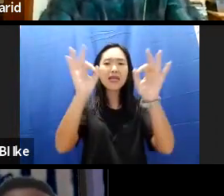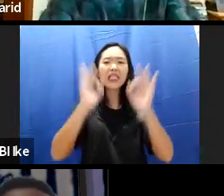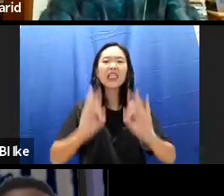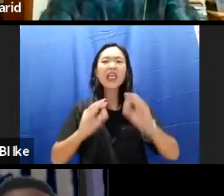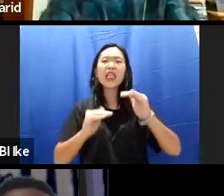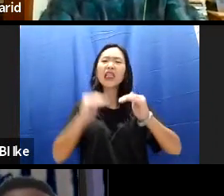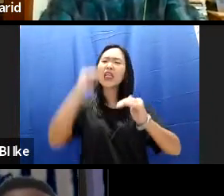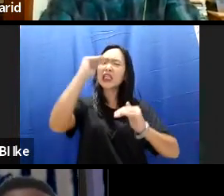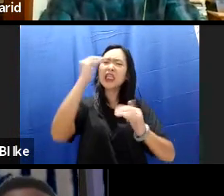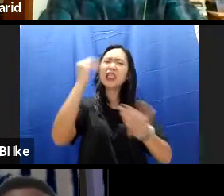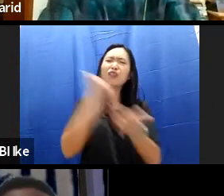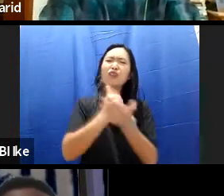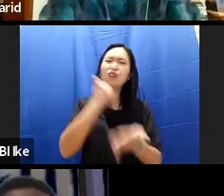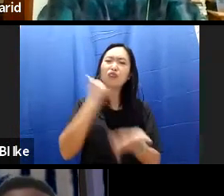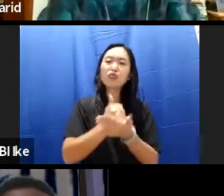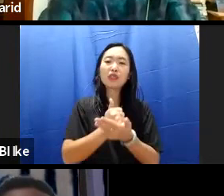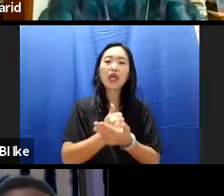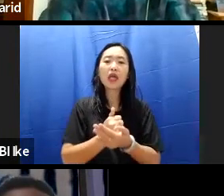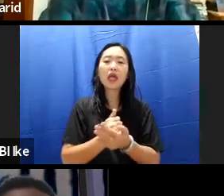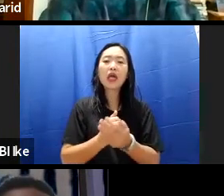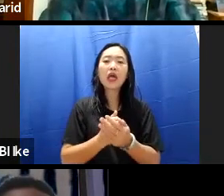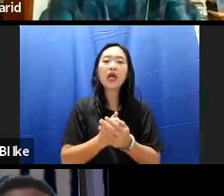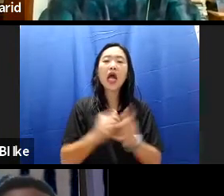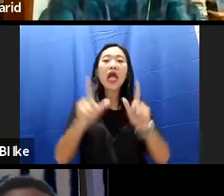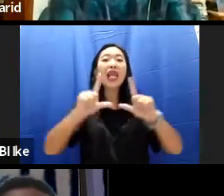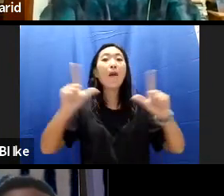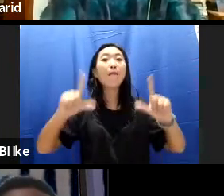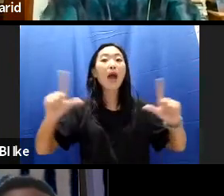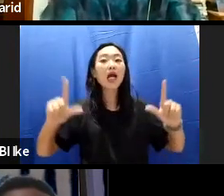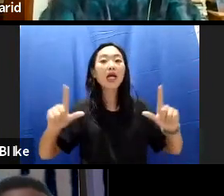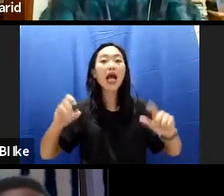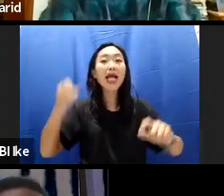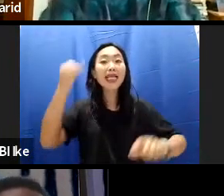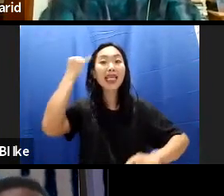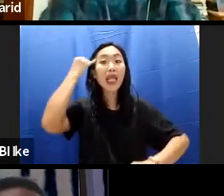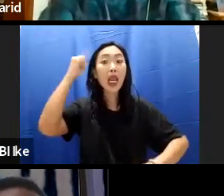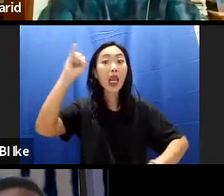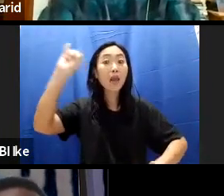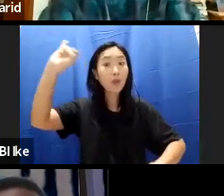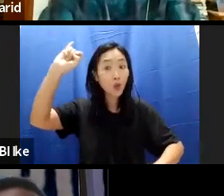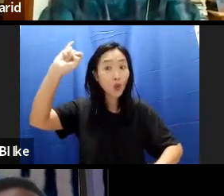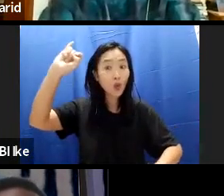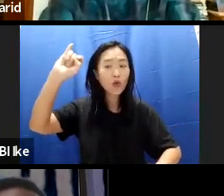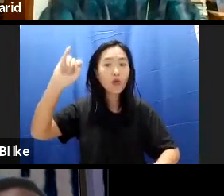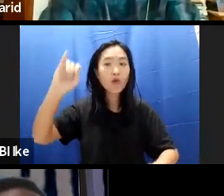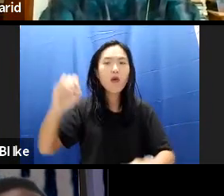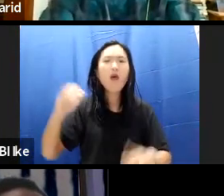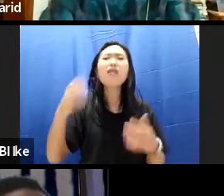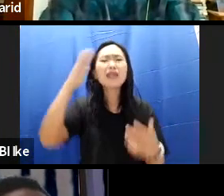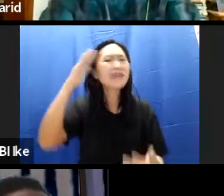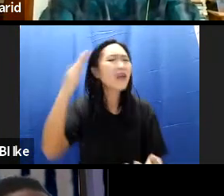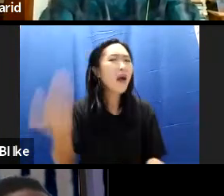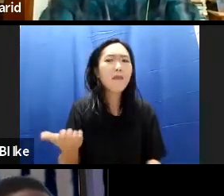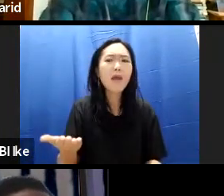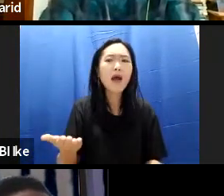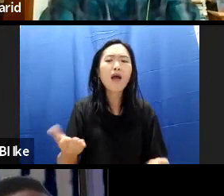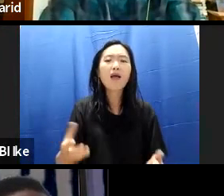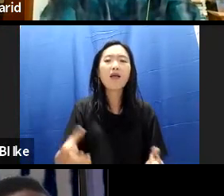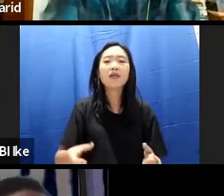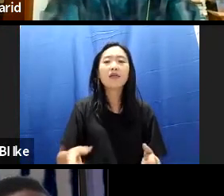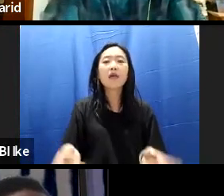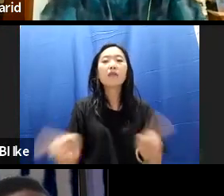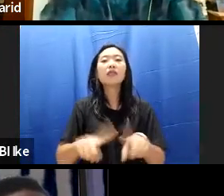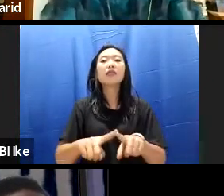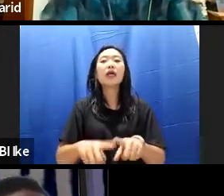sesungguhnya merupakan institusi keilmuan itu masih menjadi tempat kompromi bagi seksisme dan heterosentrisme,